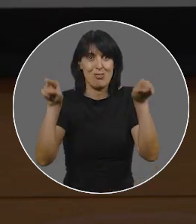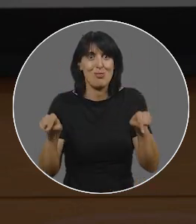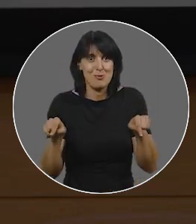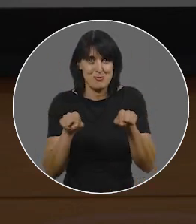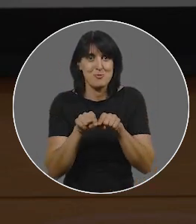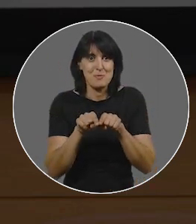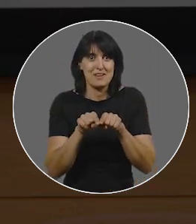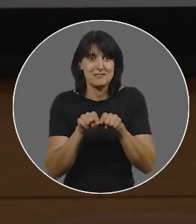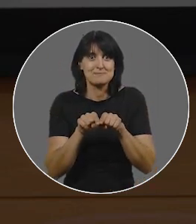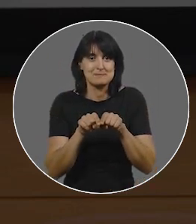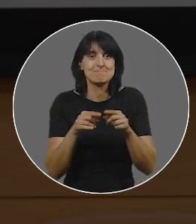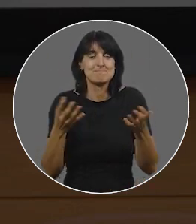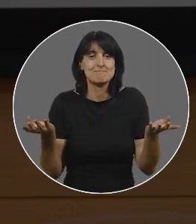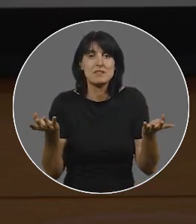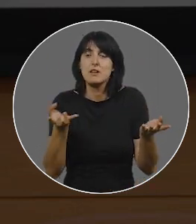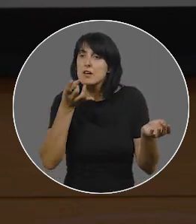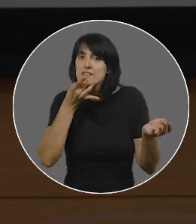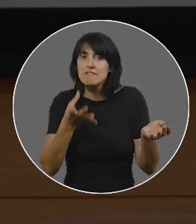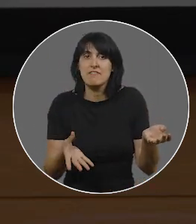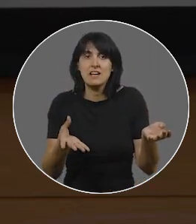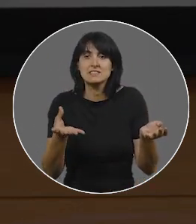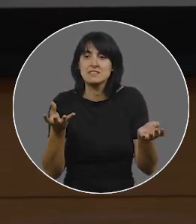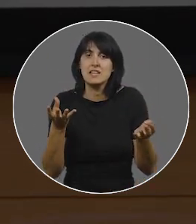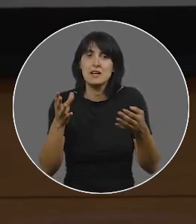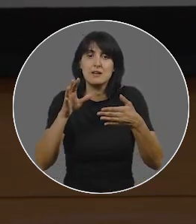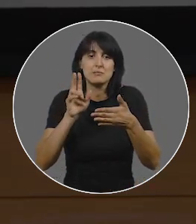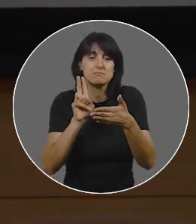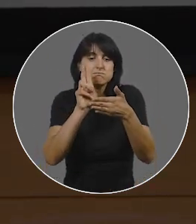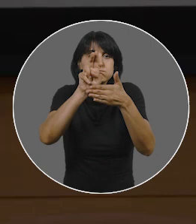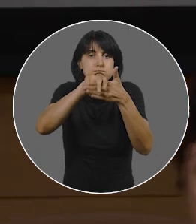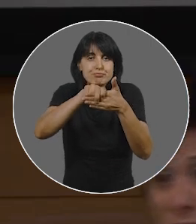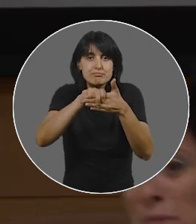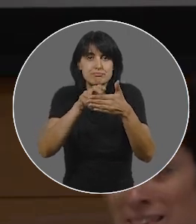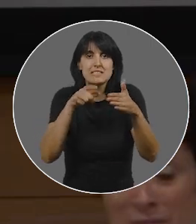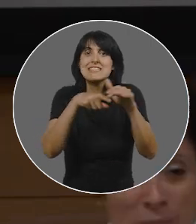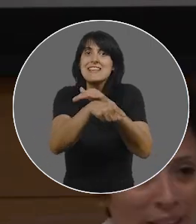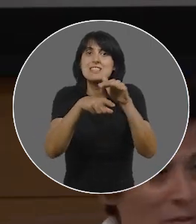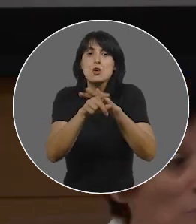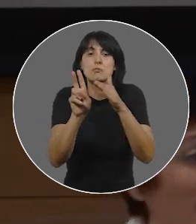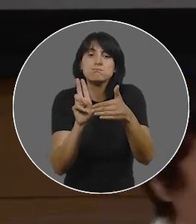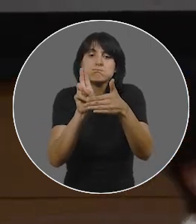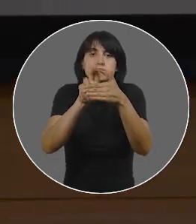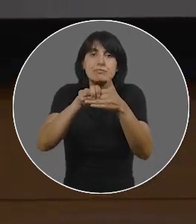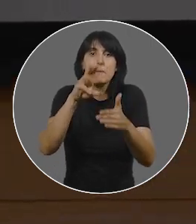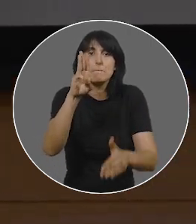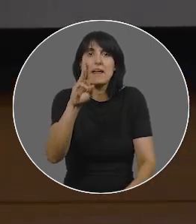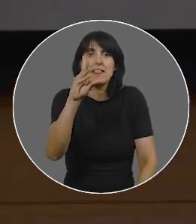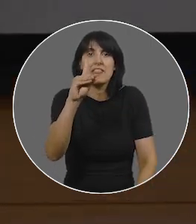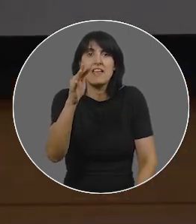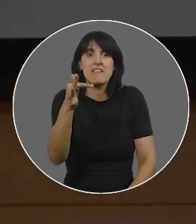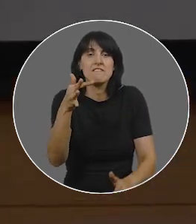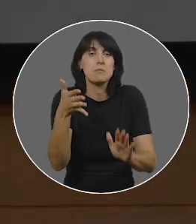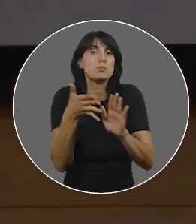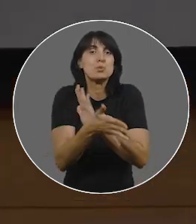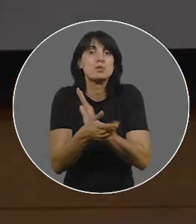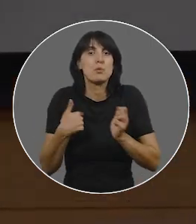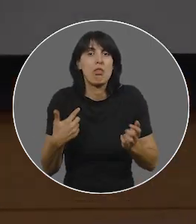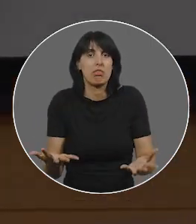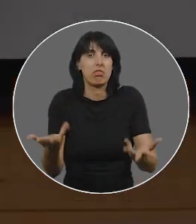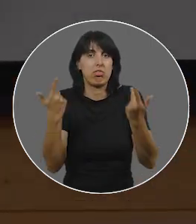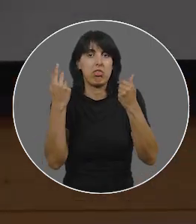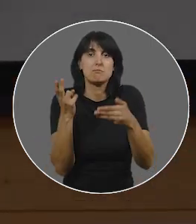Els PDFs que és molt fàcil posar, per exemple, un tràmit en PDF. Per què? Perquè el dominem.